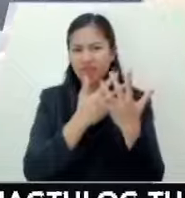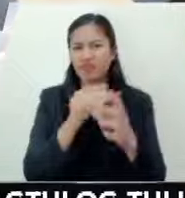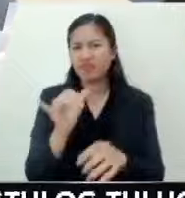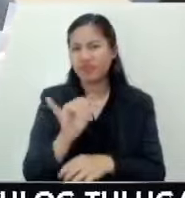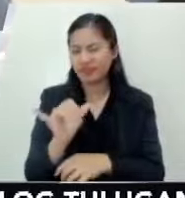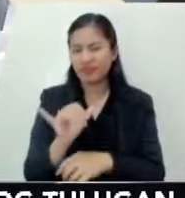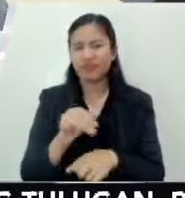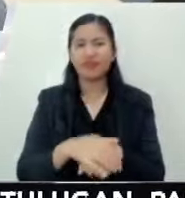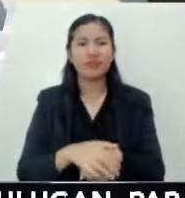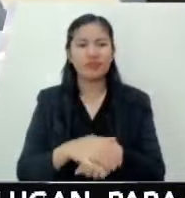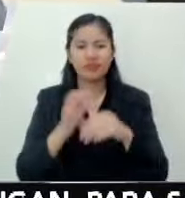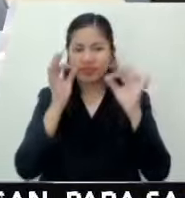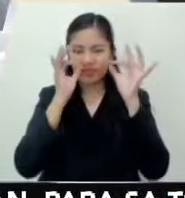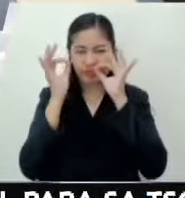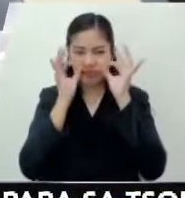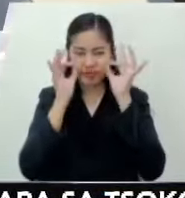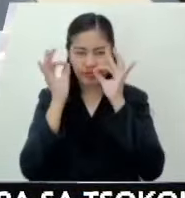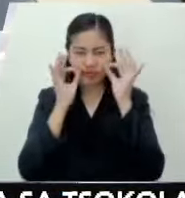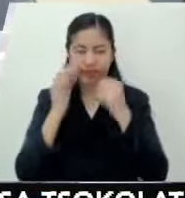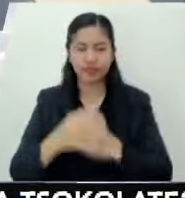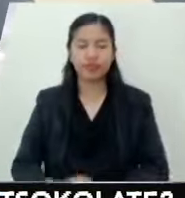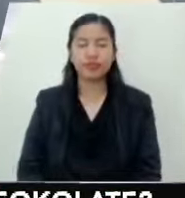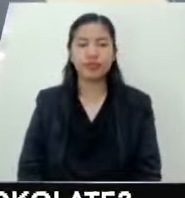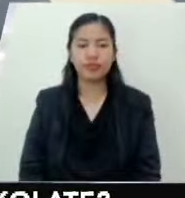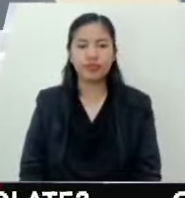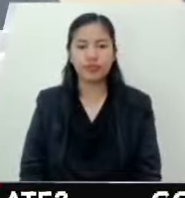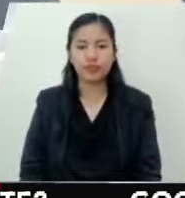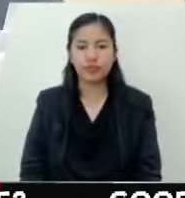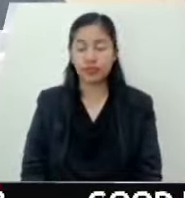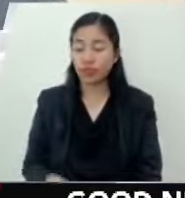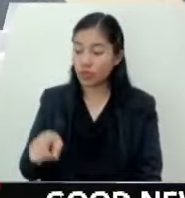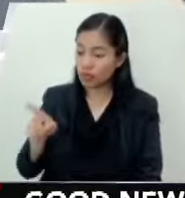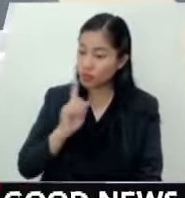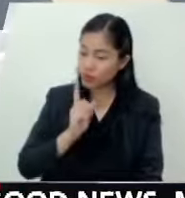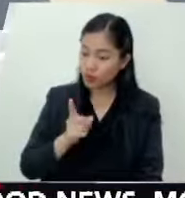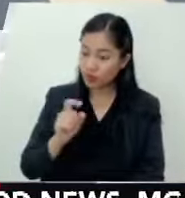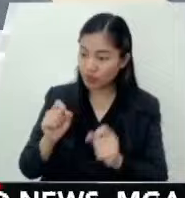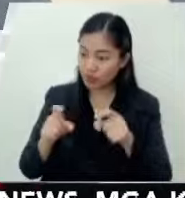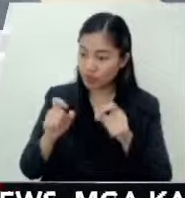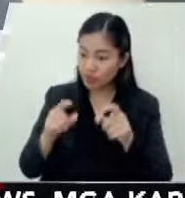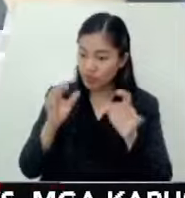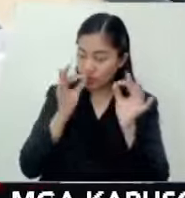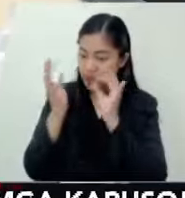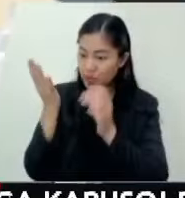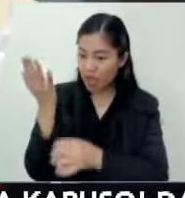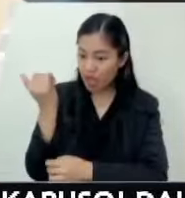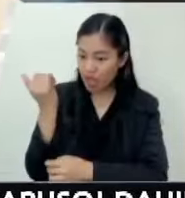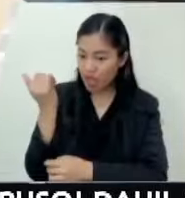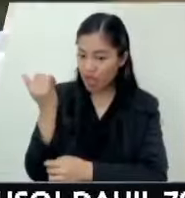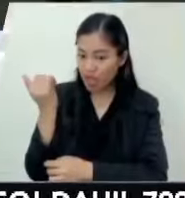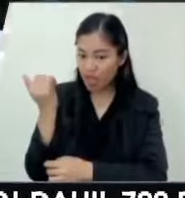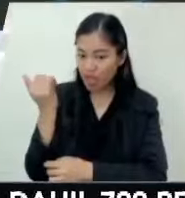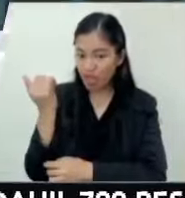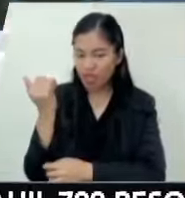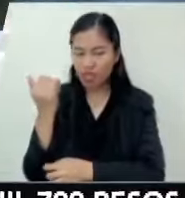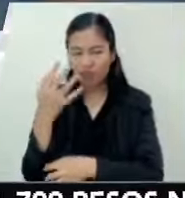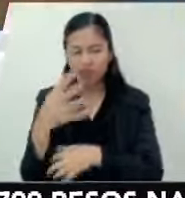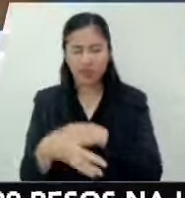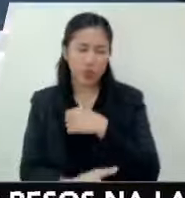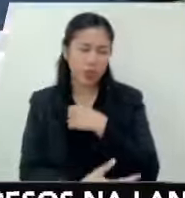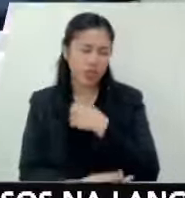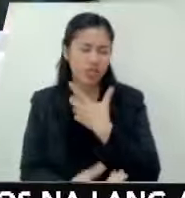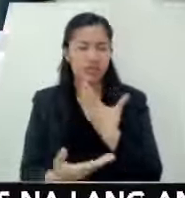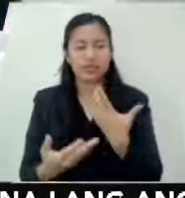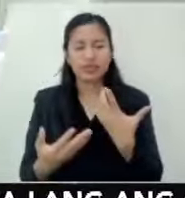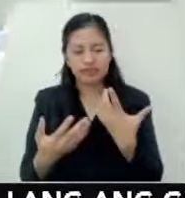droga. Aminado po siya na nagbibenta kayo ng droga? Opo. Bakit po kayo nagbibenta ng droga? Gawa po ng kahirapan ng buhay. Sinampahan ng